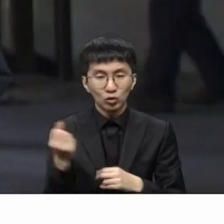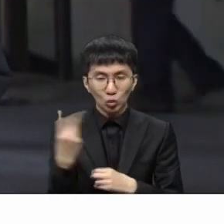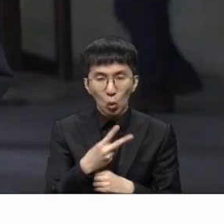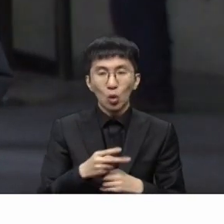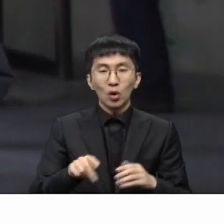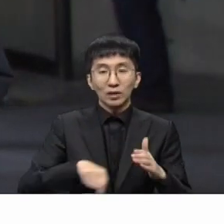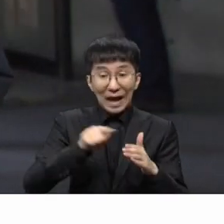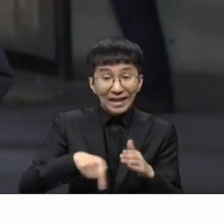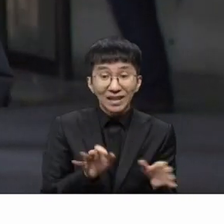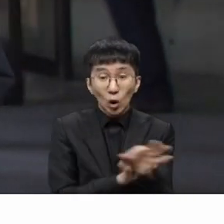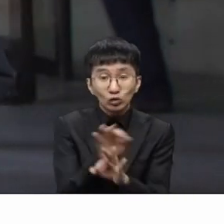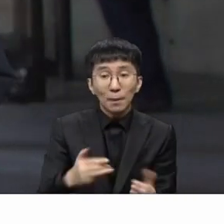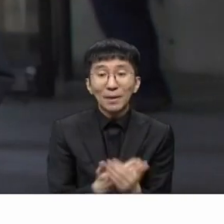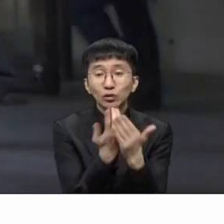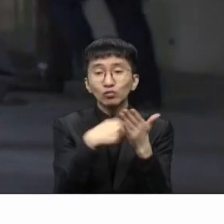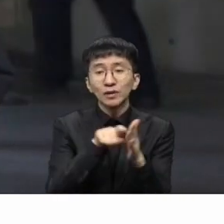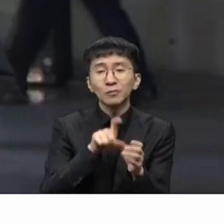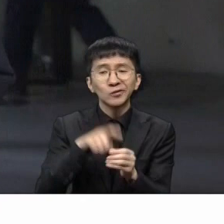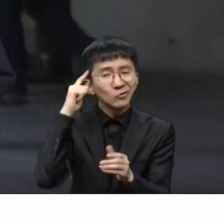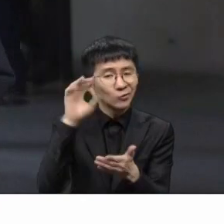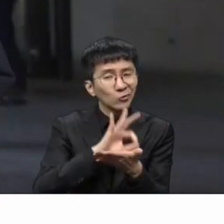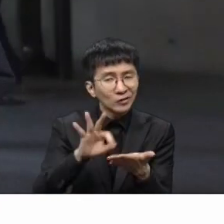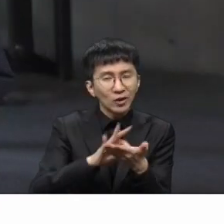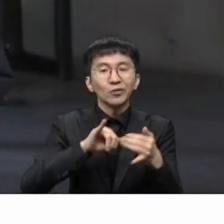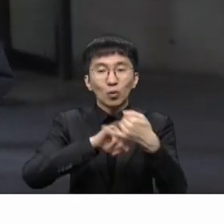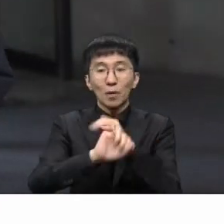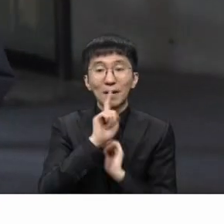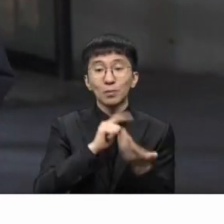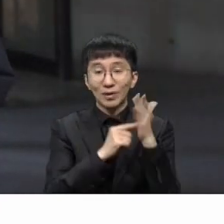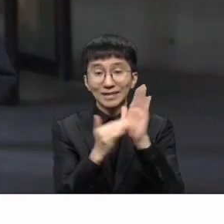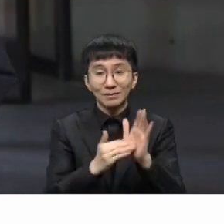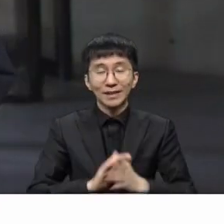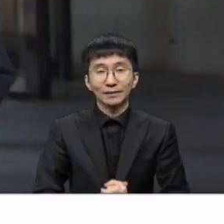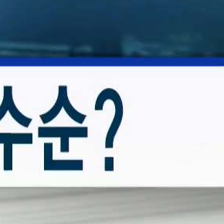보강에 집중하겠다고 밝혔습니다. SBS 화강윤입니다.